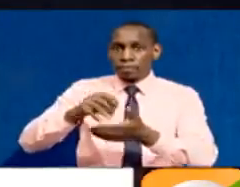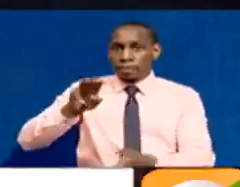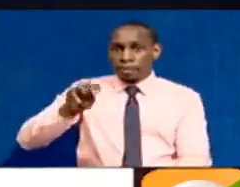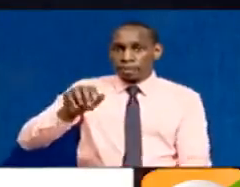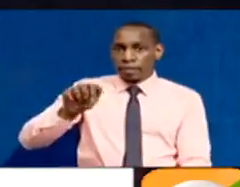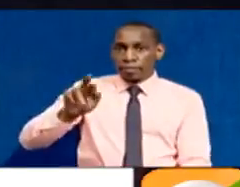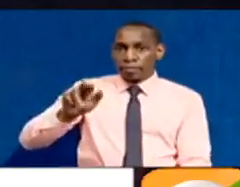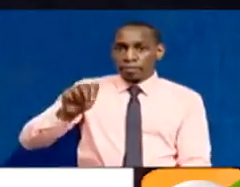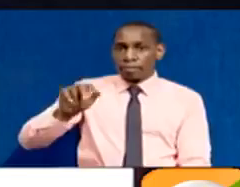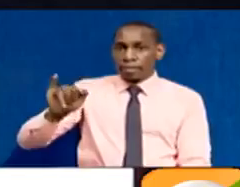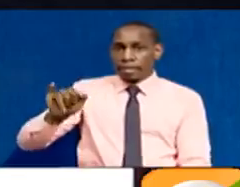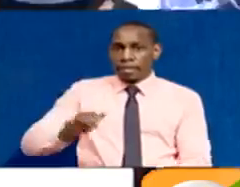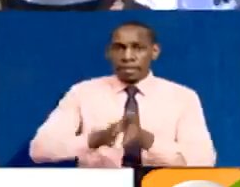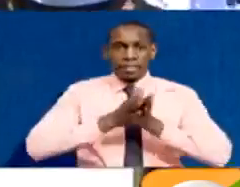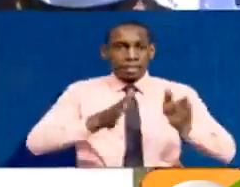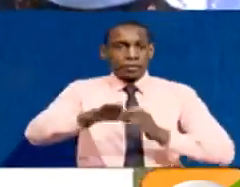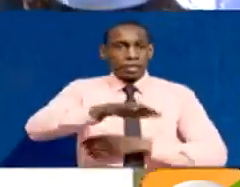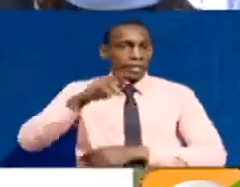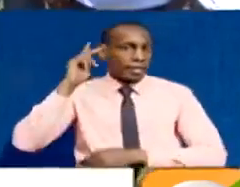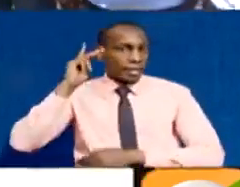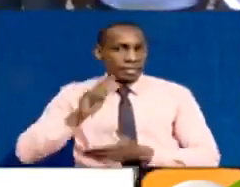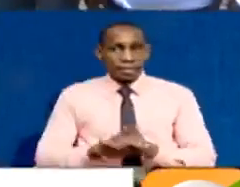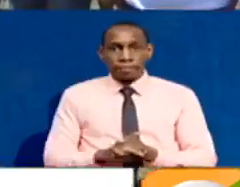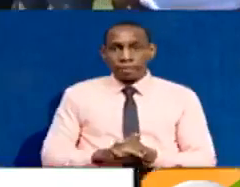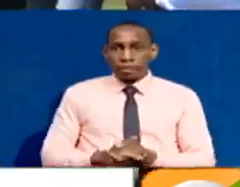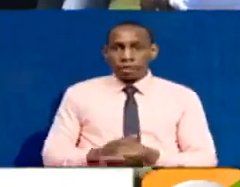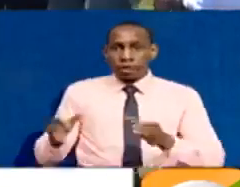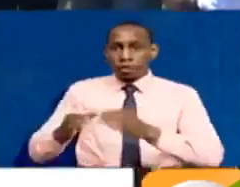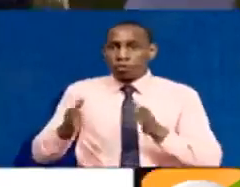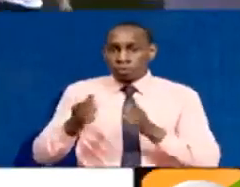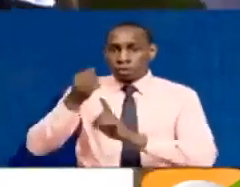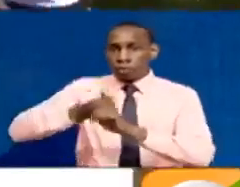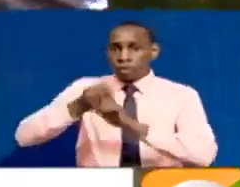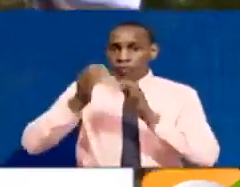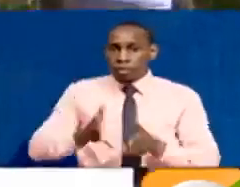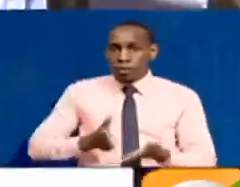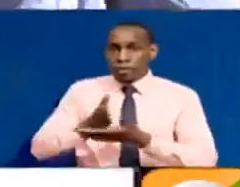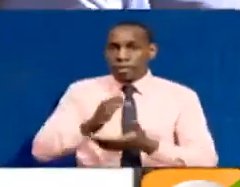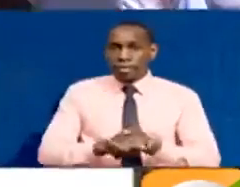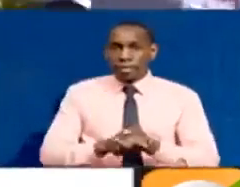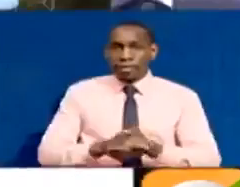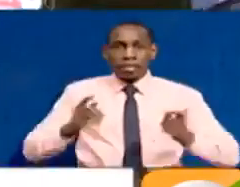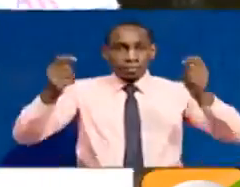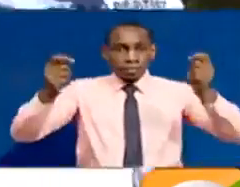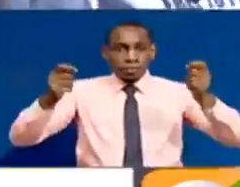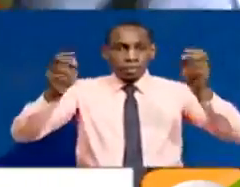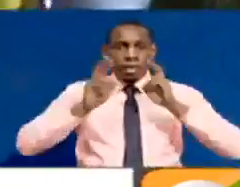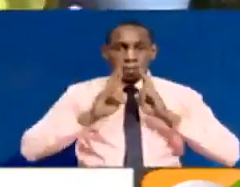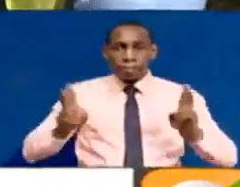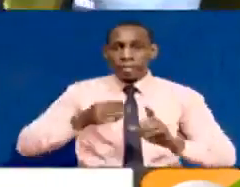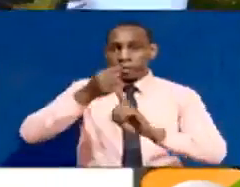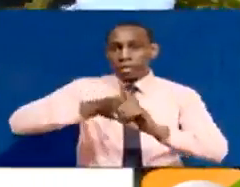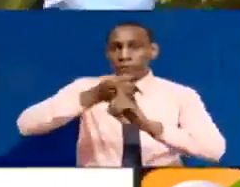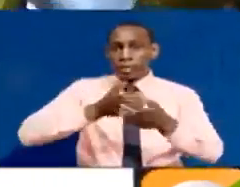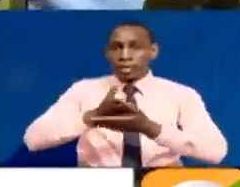Marani but to cover the rest of Kisii. Mashirika ya kutetea haki za binadamu yalifanya maandamano ya amani